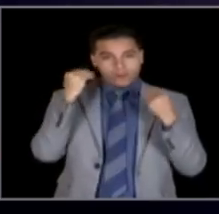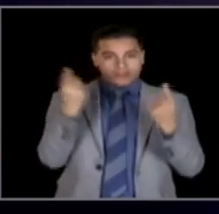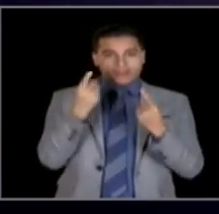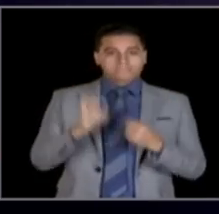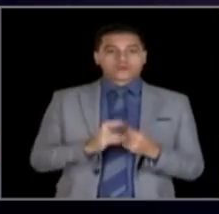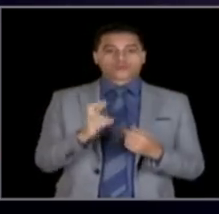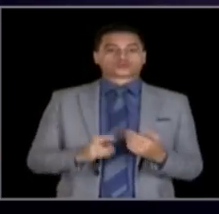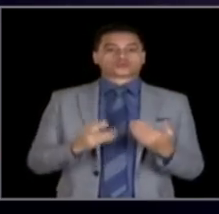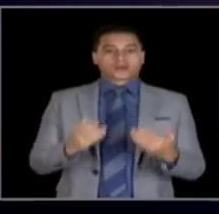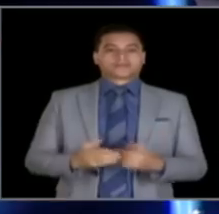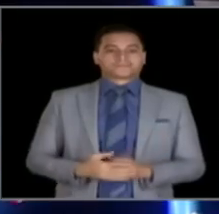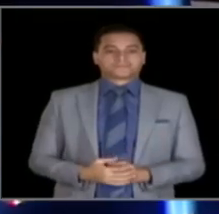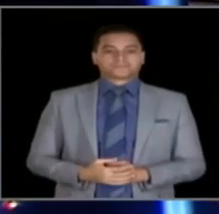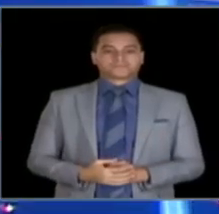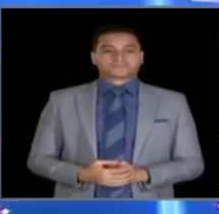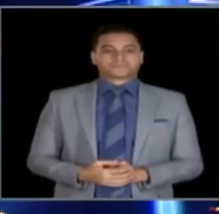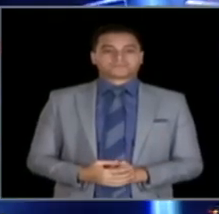معلومات عامه. والسؤال هو